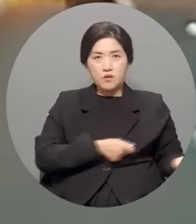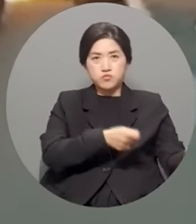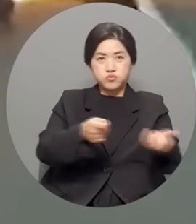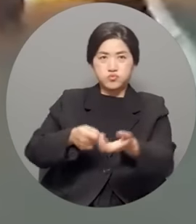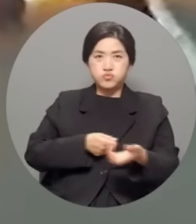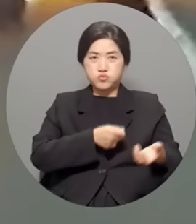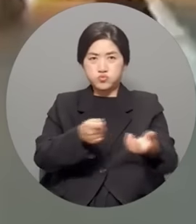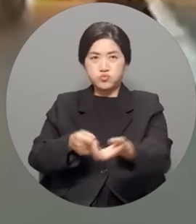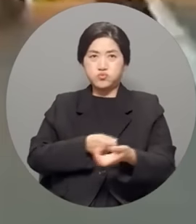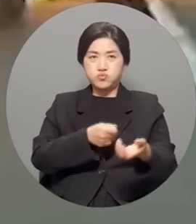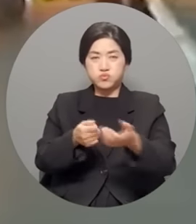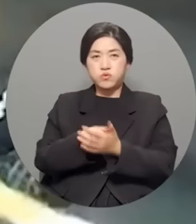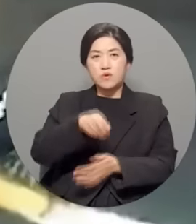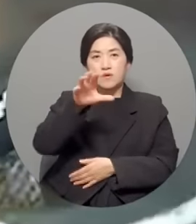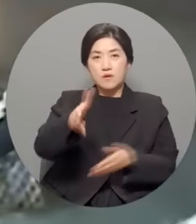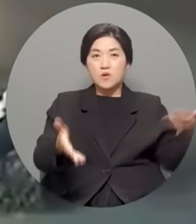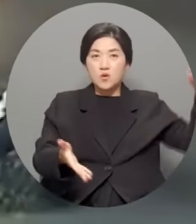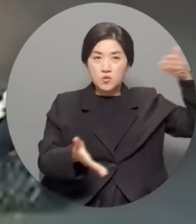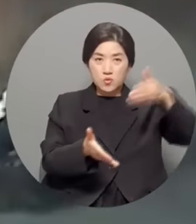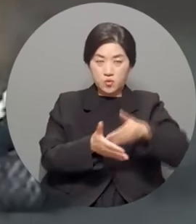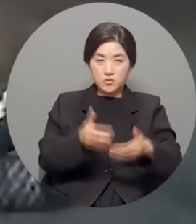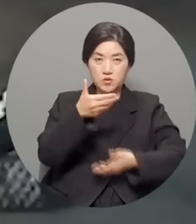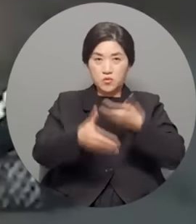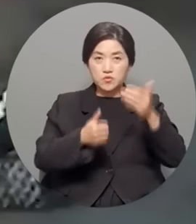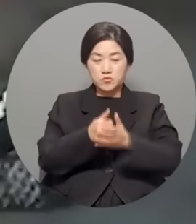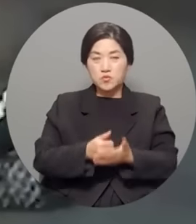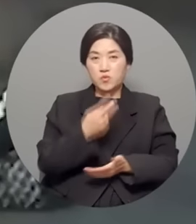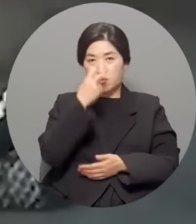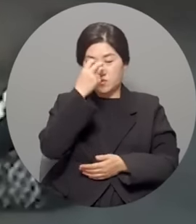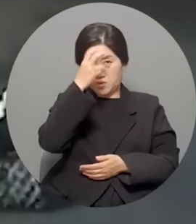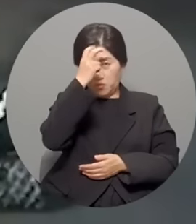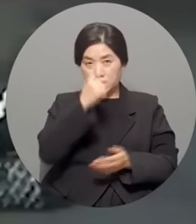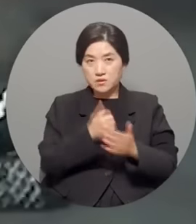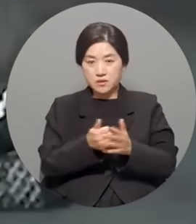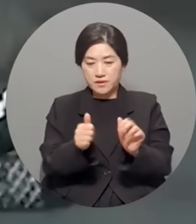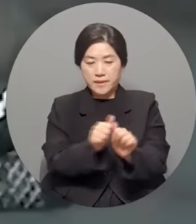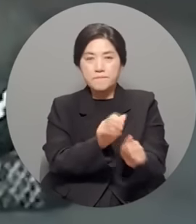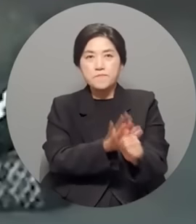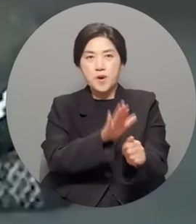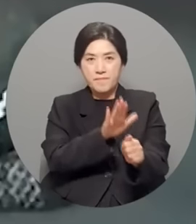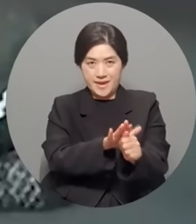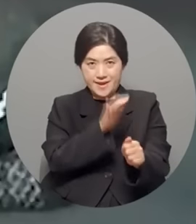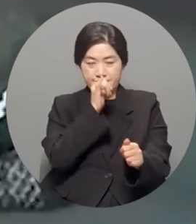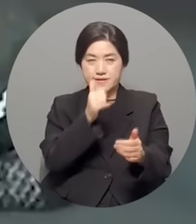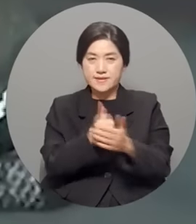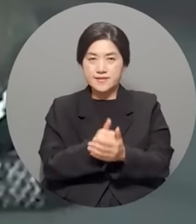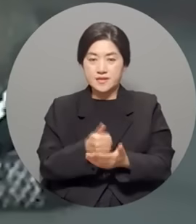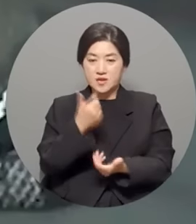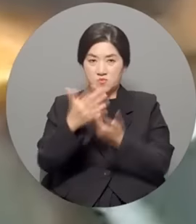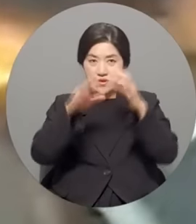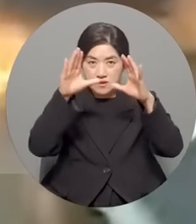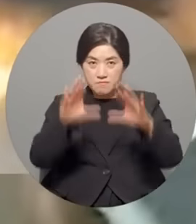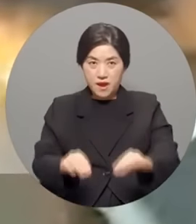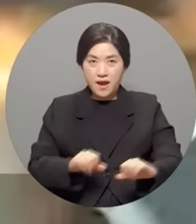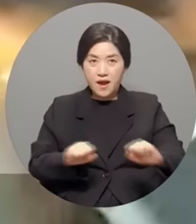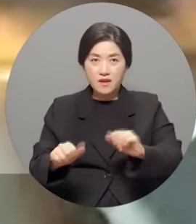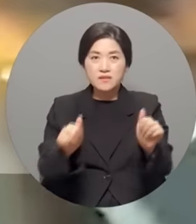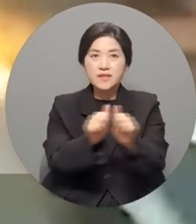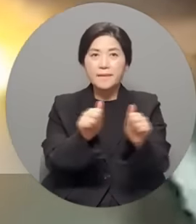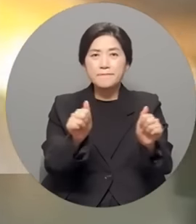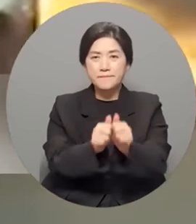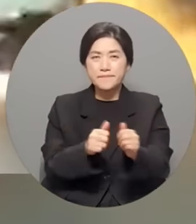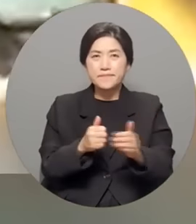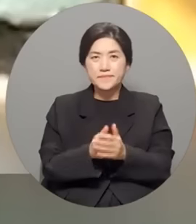나섭니다. 현장에 도착한 고속도로 순찰대원들도 남성을 거듭니다. 화재 진압에 나선 남성, 알고 보니